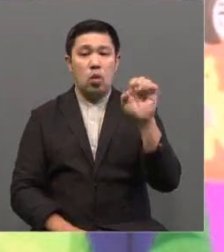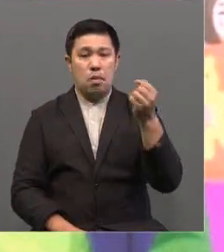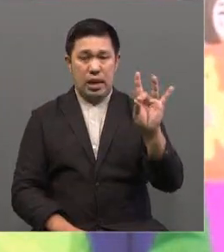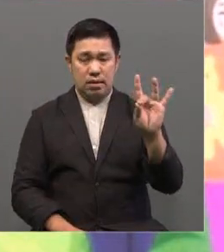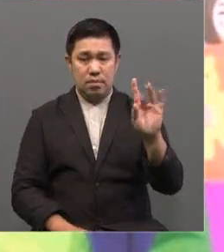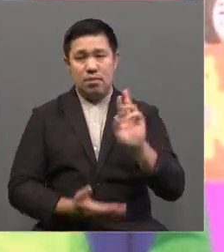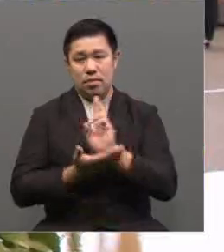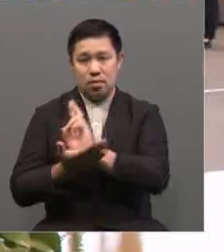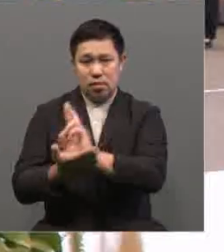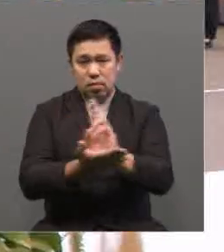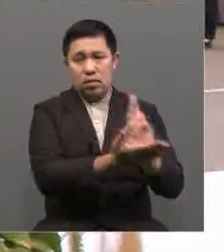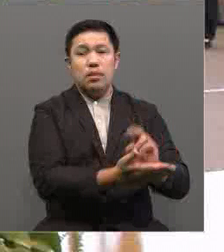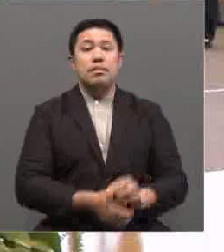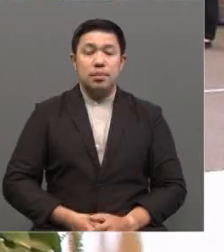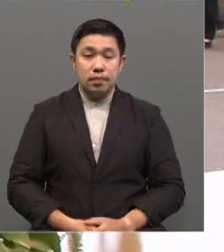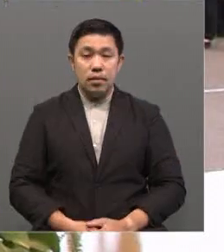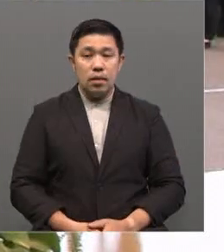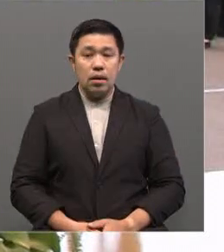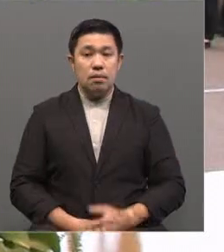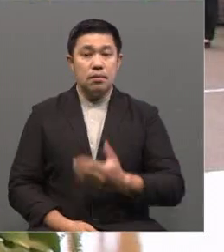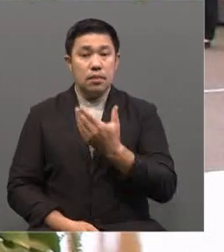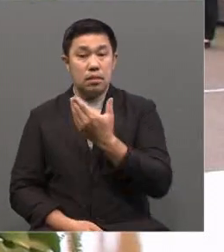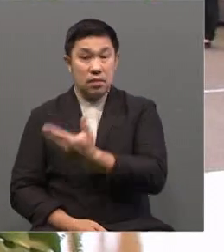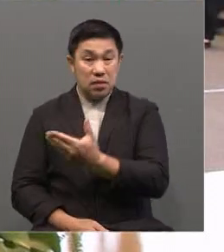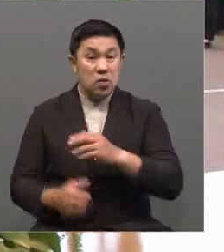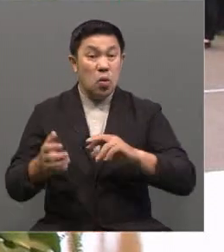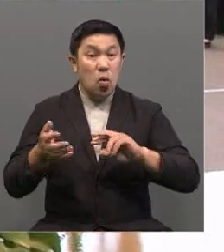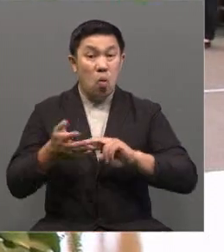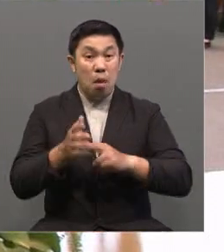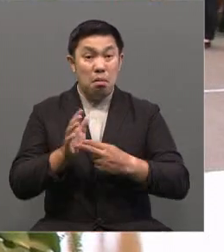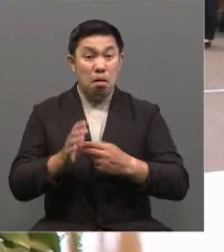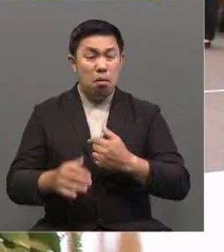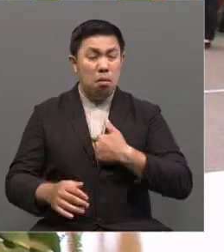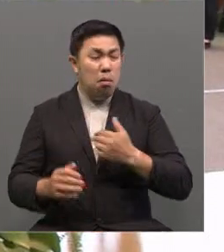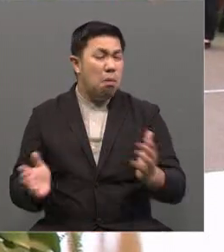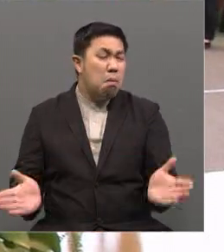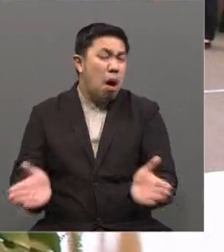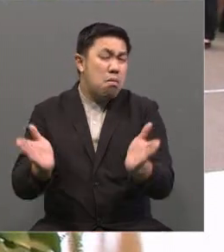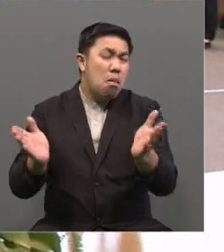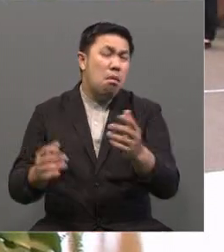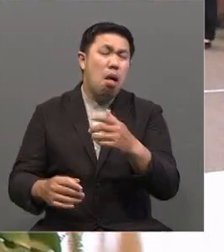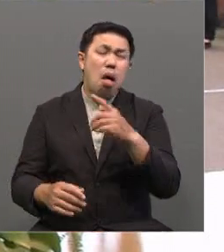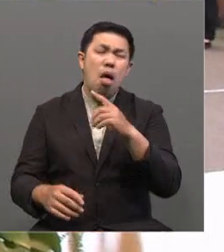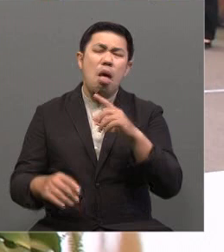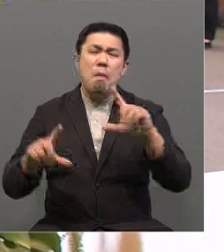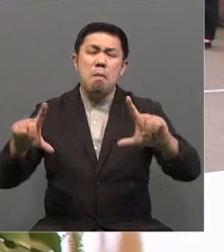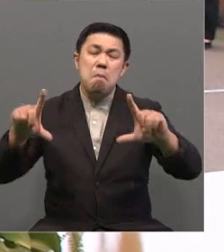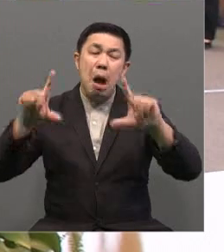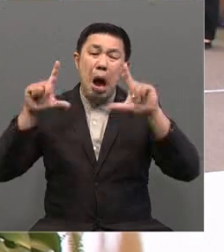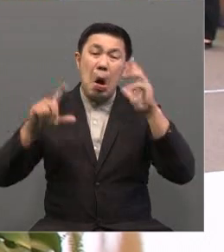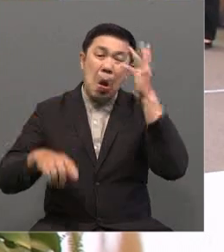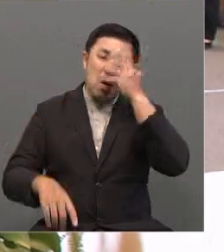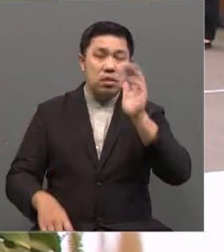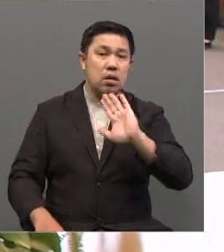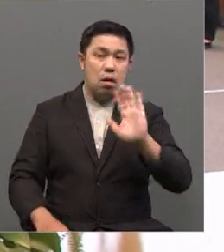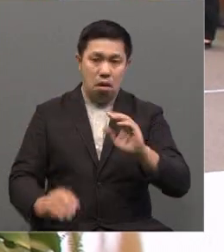วัลในวันนี้นะครับทีนี้มาดูตัวเลขฮะคืออยากคิดว่ามันเหมือนเป็นการรณรงค์แบบเป็นนามธรรมอย่างนี้นะตัวเลขเนี่ยชั